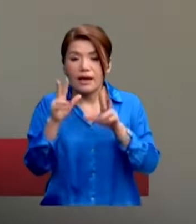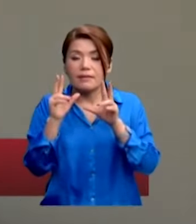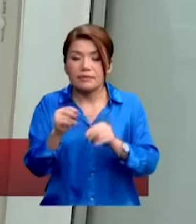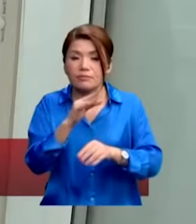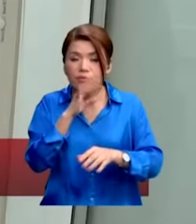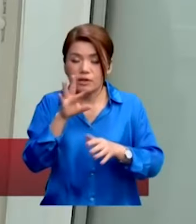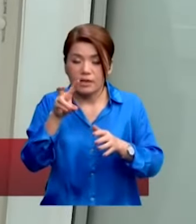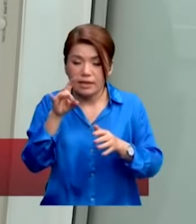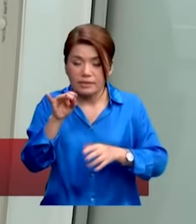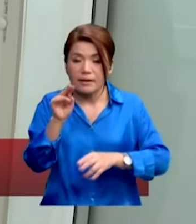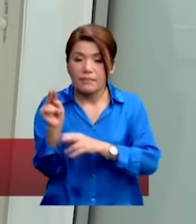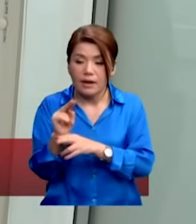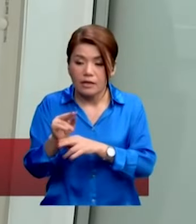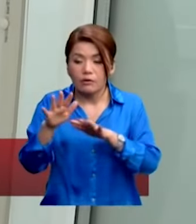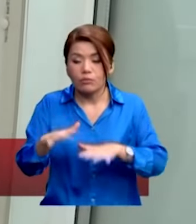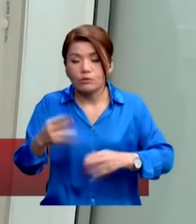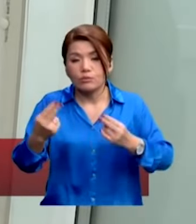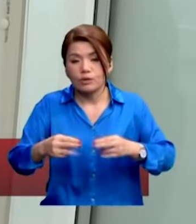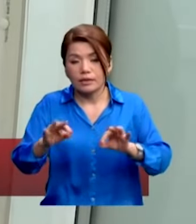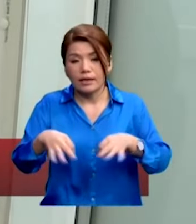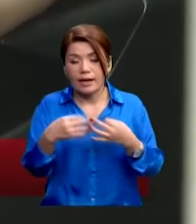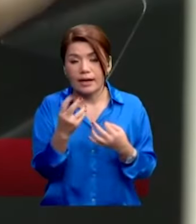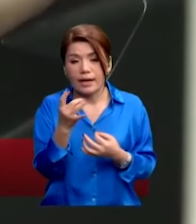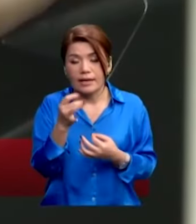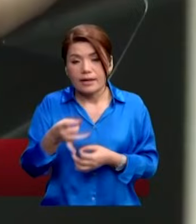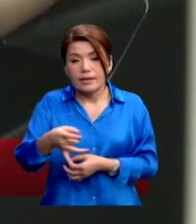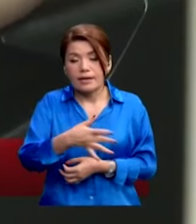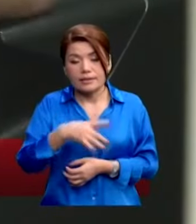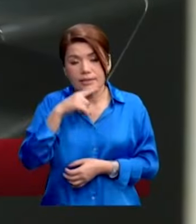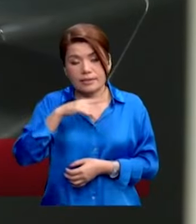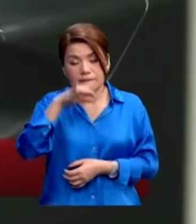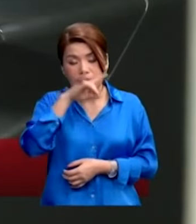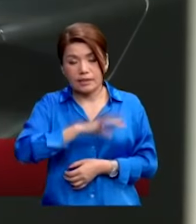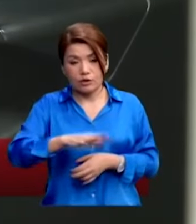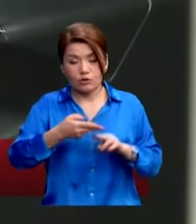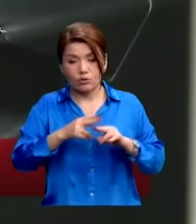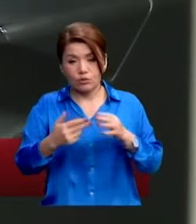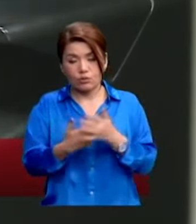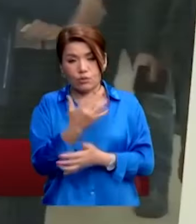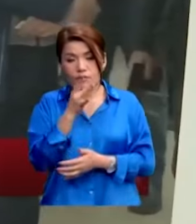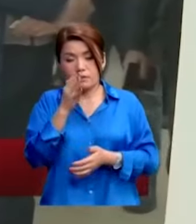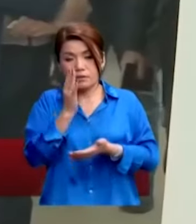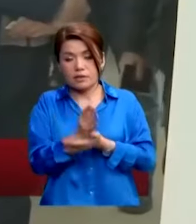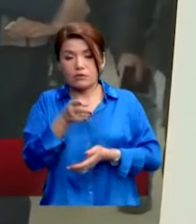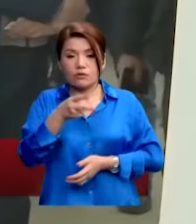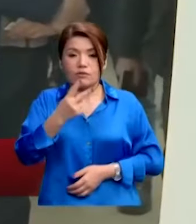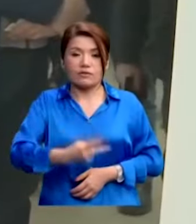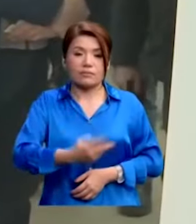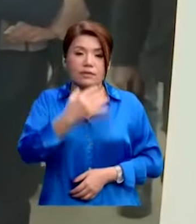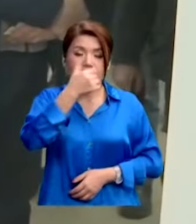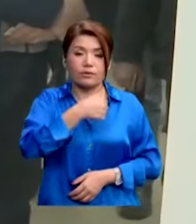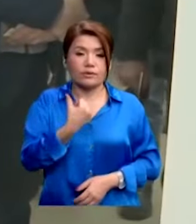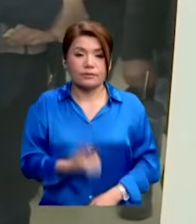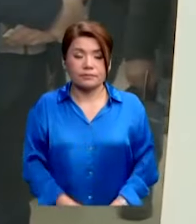много лет назад реконструкцию пункта пропуска кайрак на российско-казахстанской границе новые сроки работ 2025